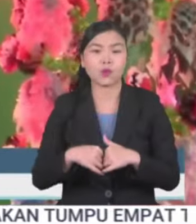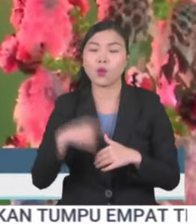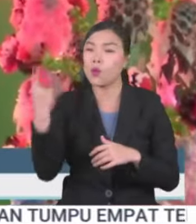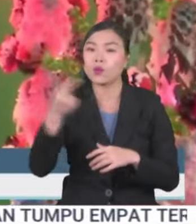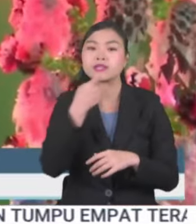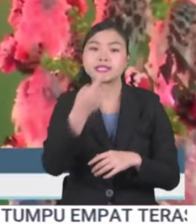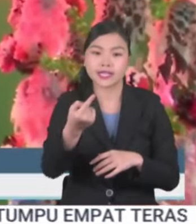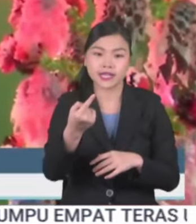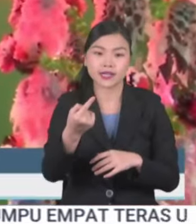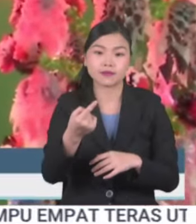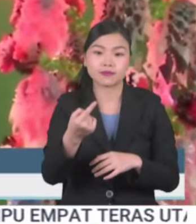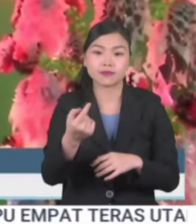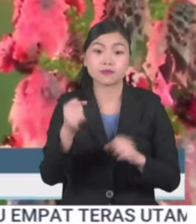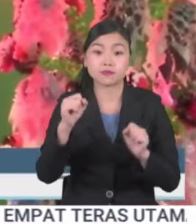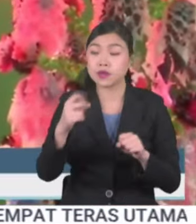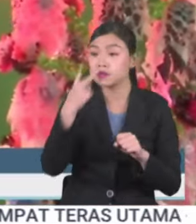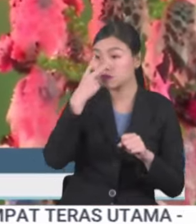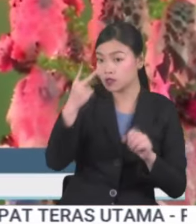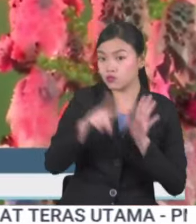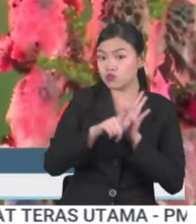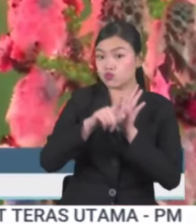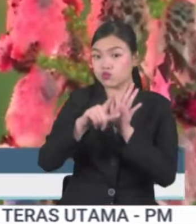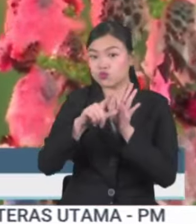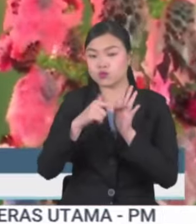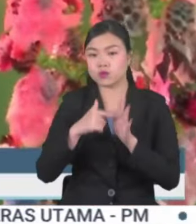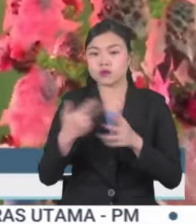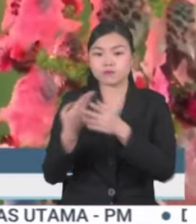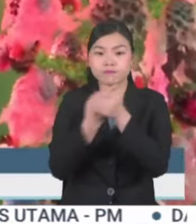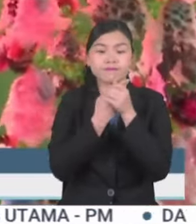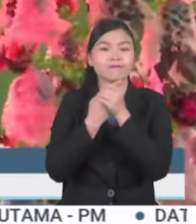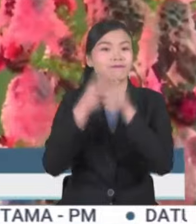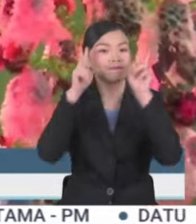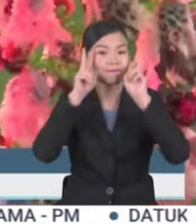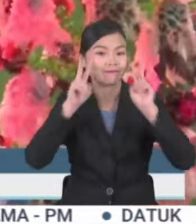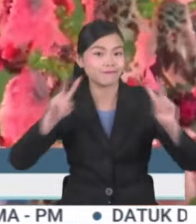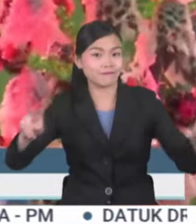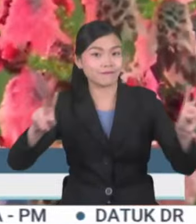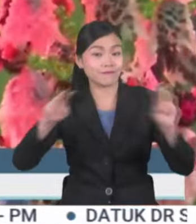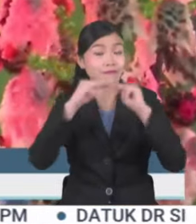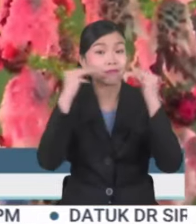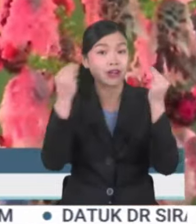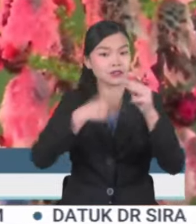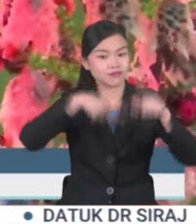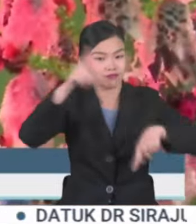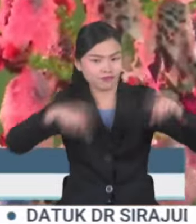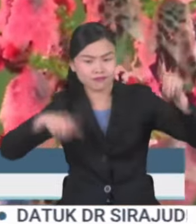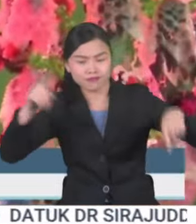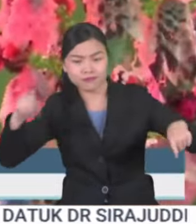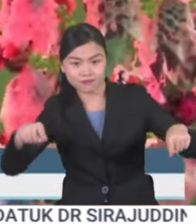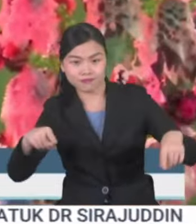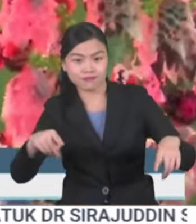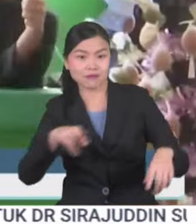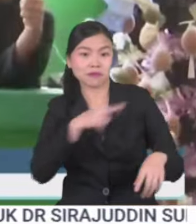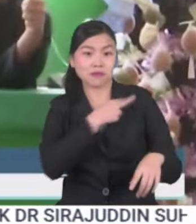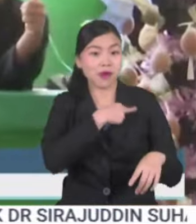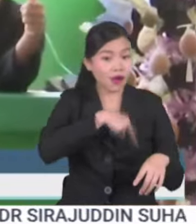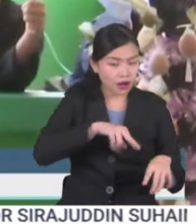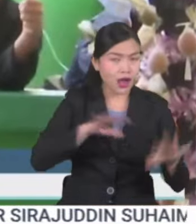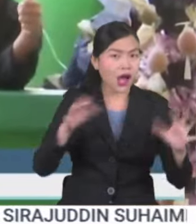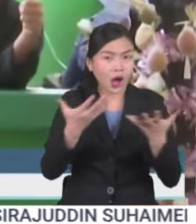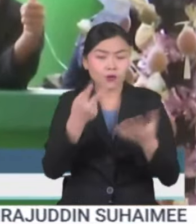diperkatakan dan yang memperlihatkan melambangkan kesepaduan keharmonian masyarakat berbilang kaum bangsa dan agama